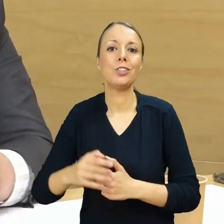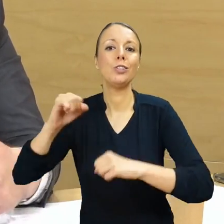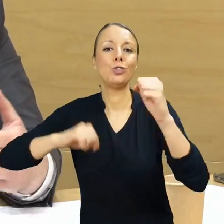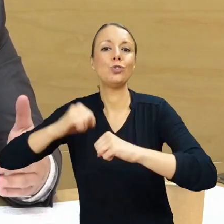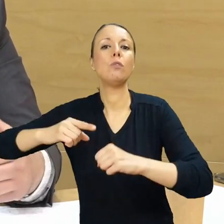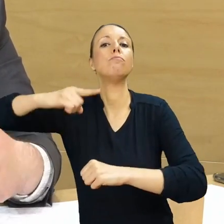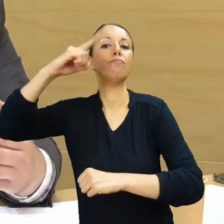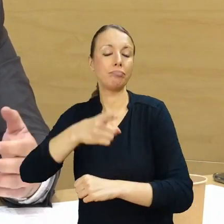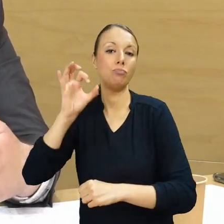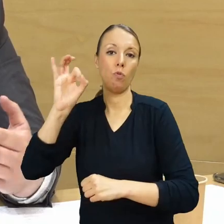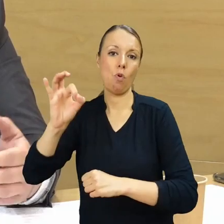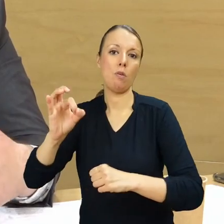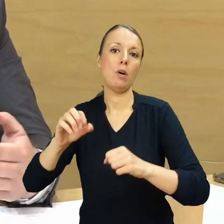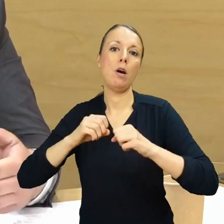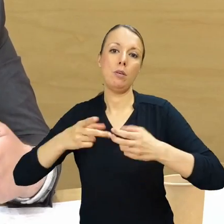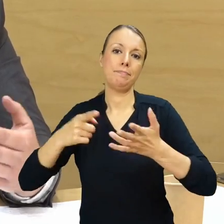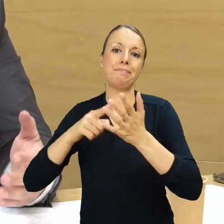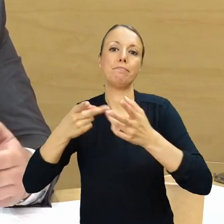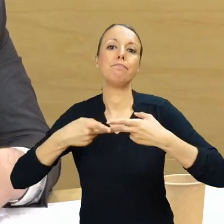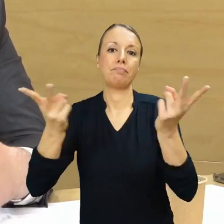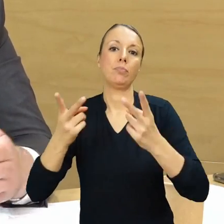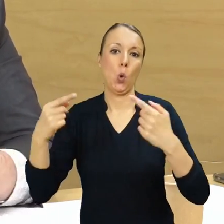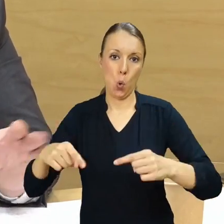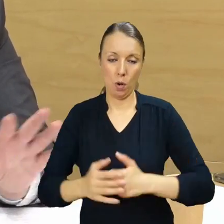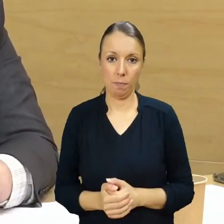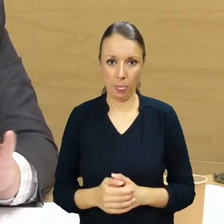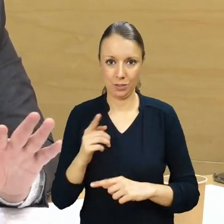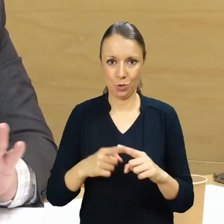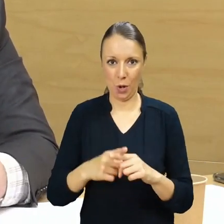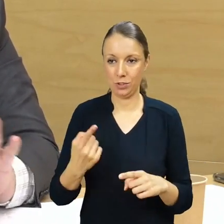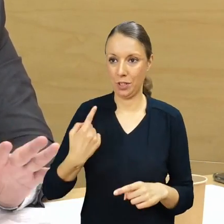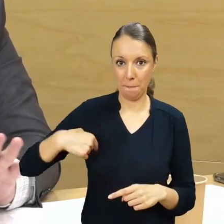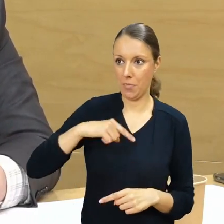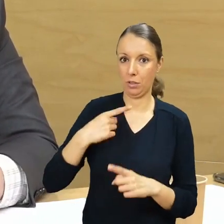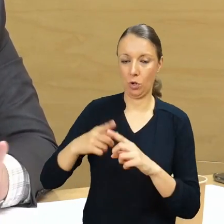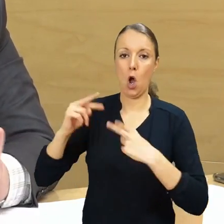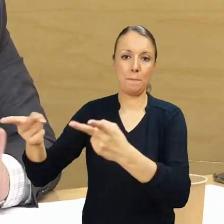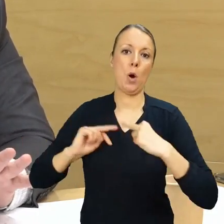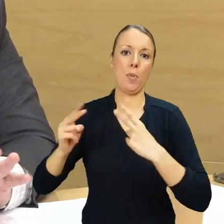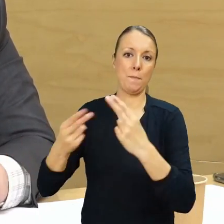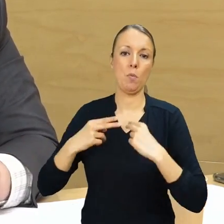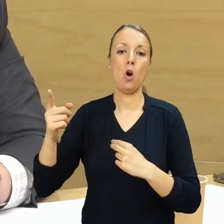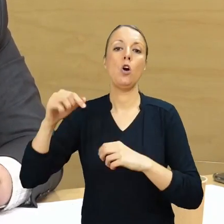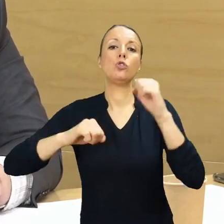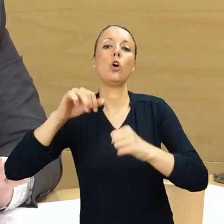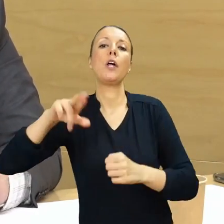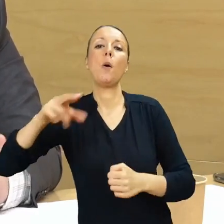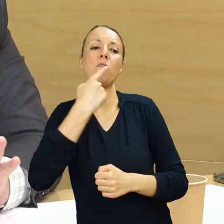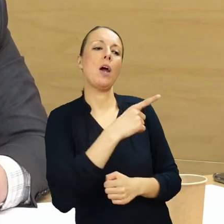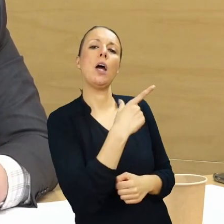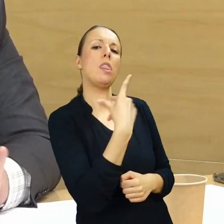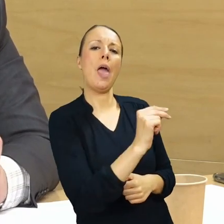Konstytucyjnego, gdzie zderzyliśmy się z pewnym ping-pongiem. No, Sąd Rejonowy mówił, nie dam, tajemnica postępowania przygotowawczego święta,